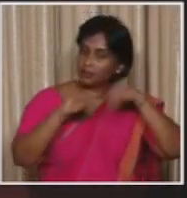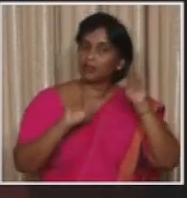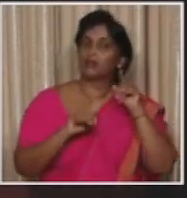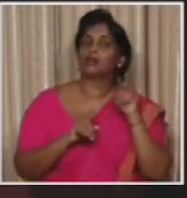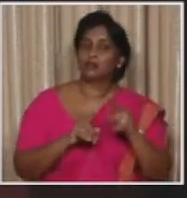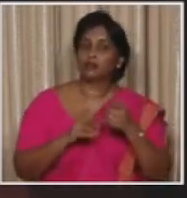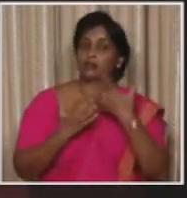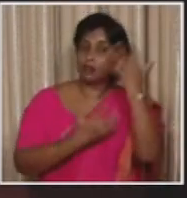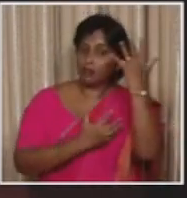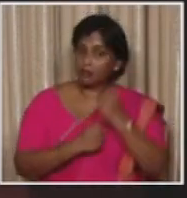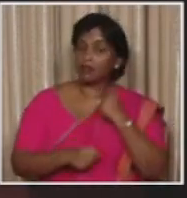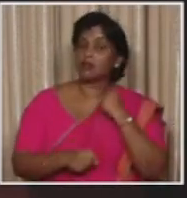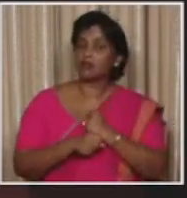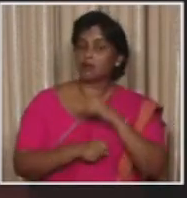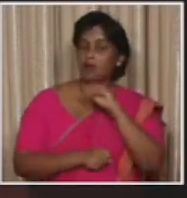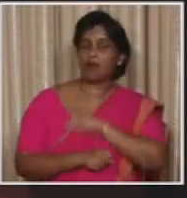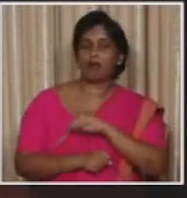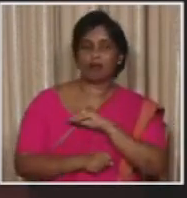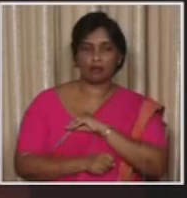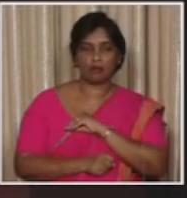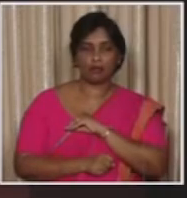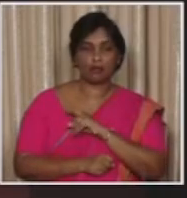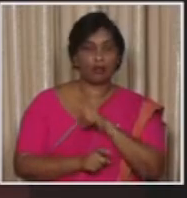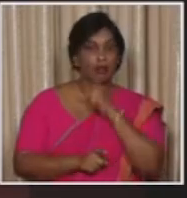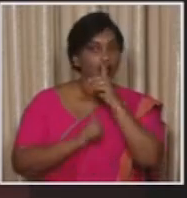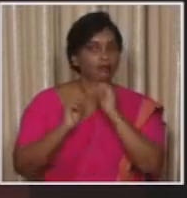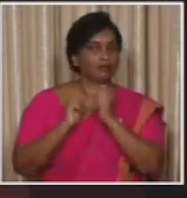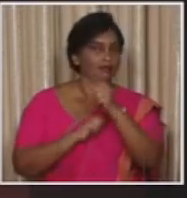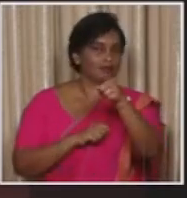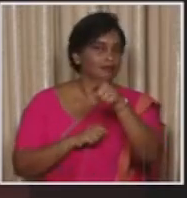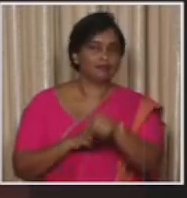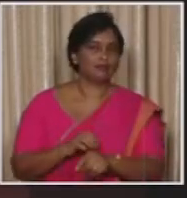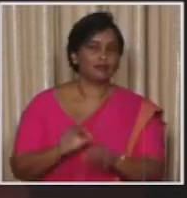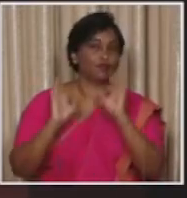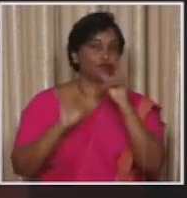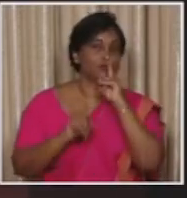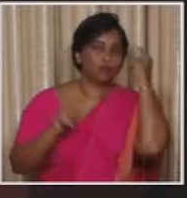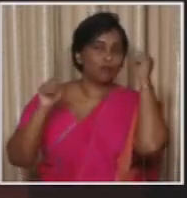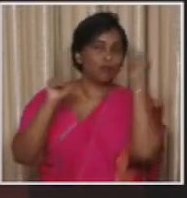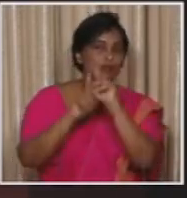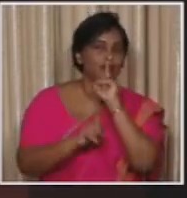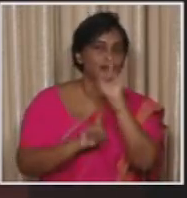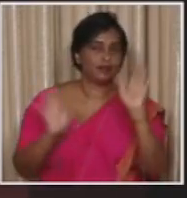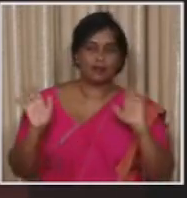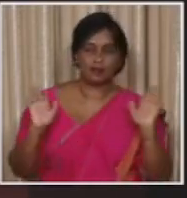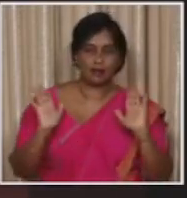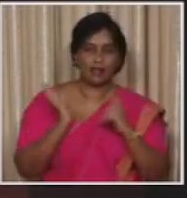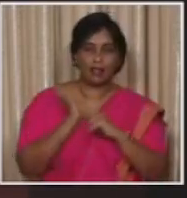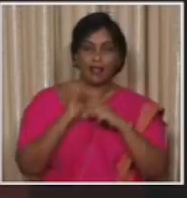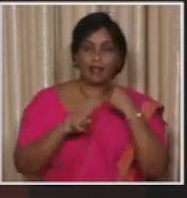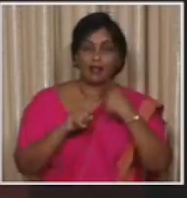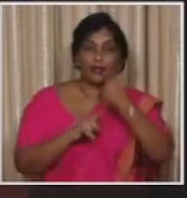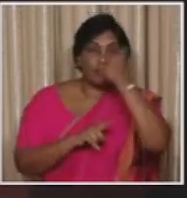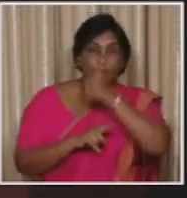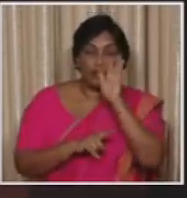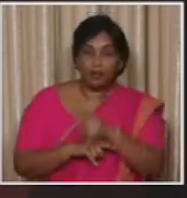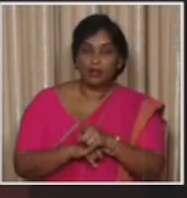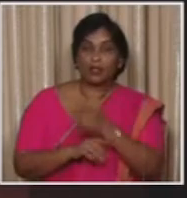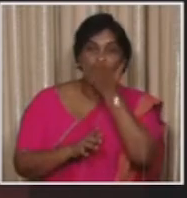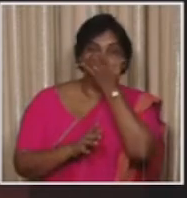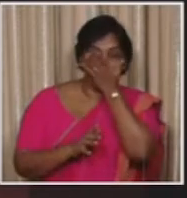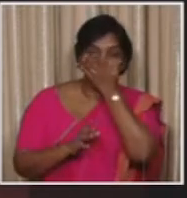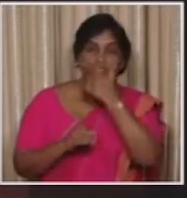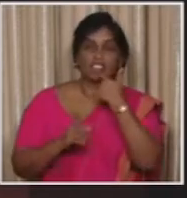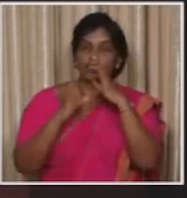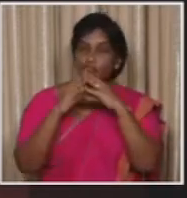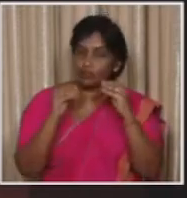ලබා ගන්නවා රාජ්‍ය ආදායම ගැන. ඒව ගැන කතා කරන තමුන්නාන්සලා සූදානම් නැහැ. බදු වංචා කරපු සීනිද,